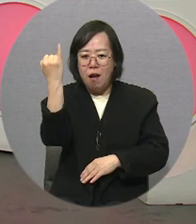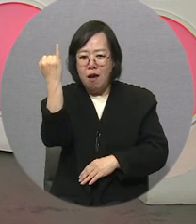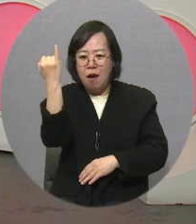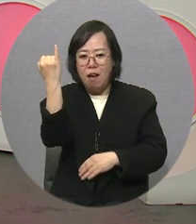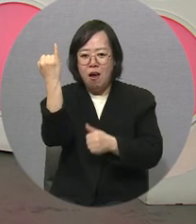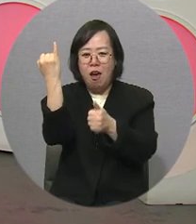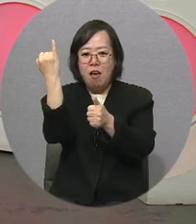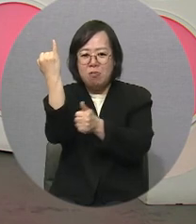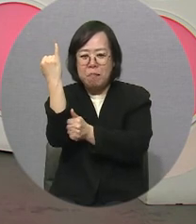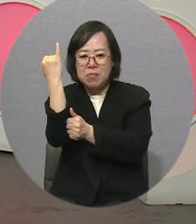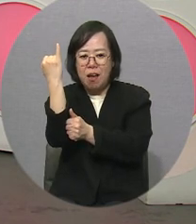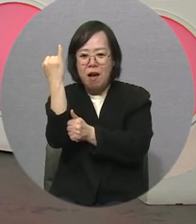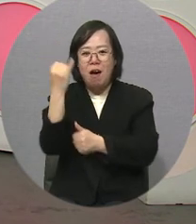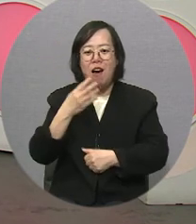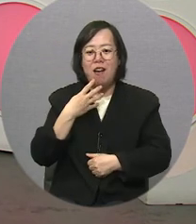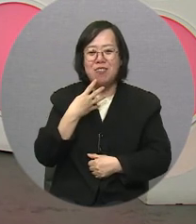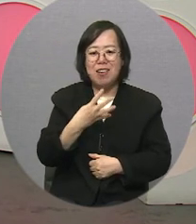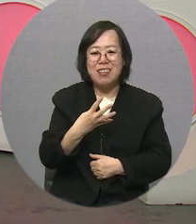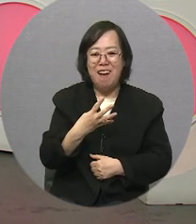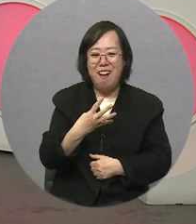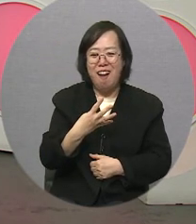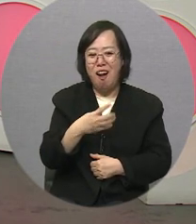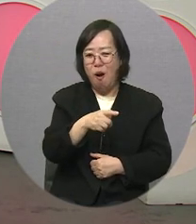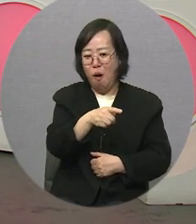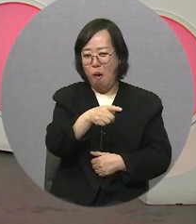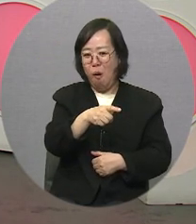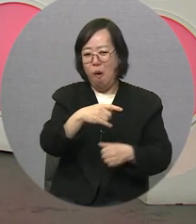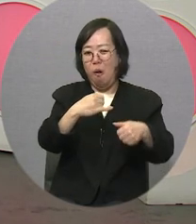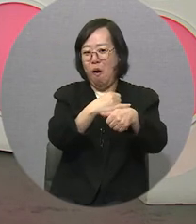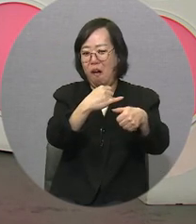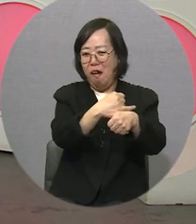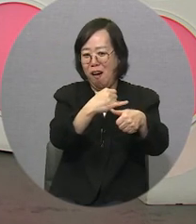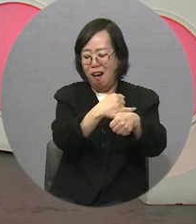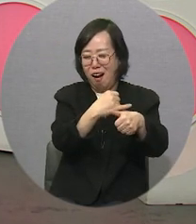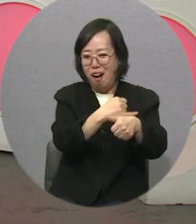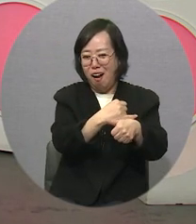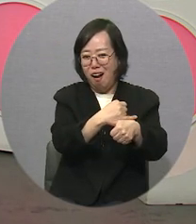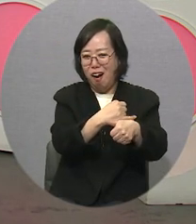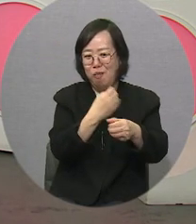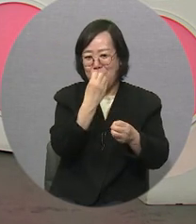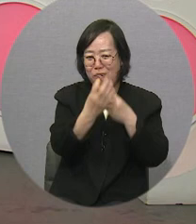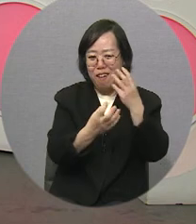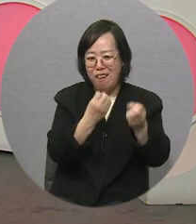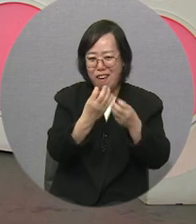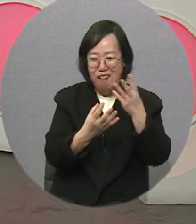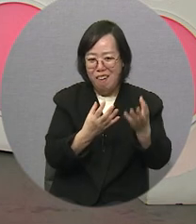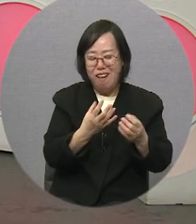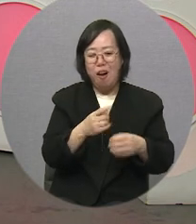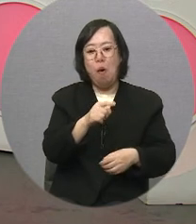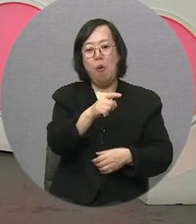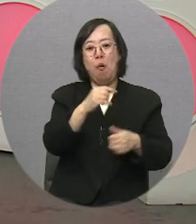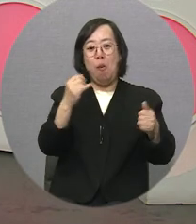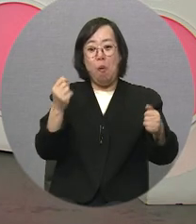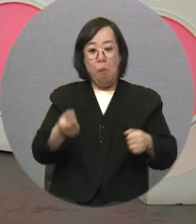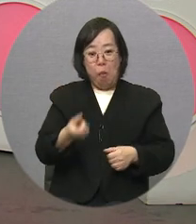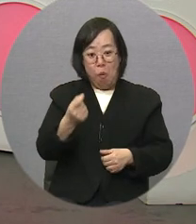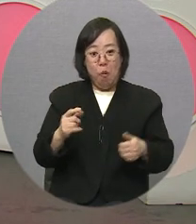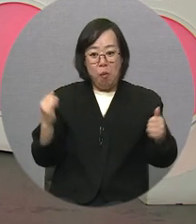만난다는 애틋한 로맨스를 털어놓으며 속전속결로 결혼식을